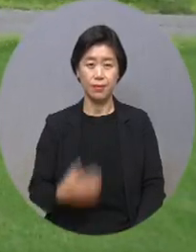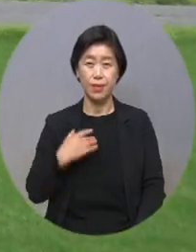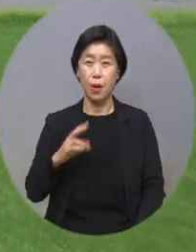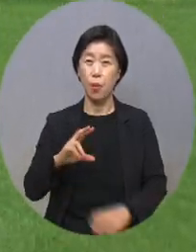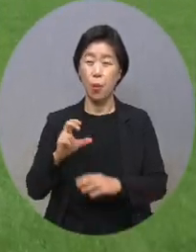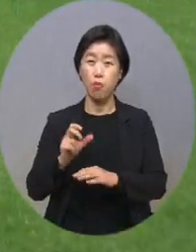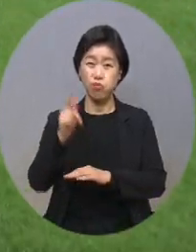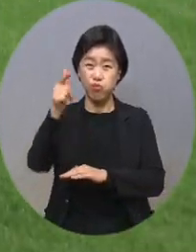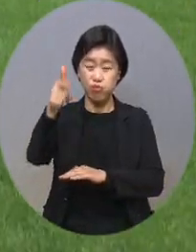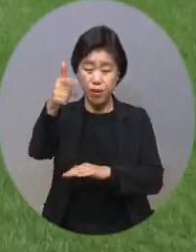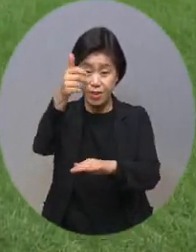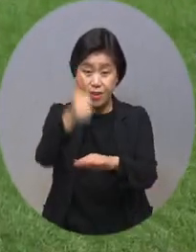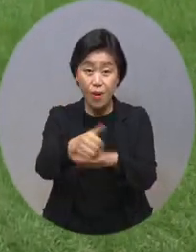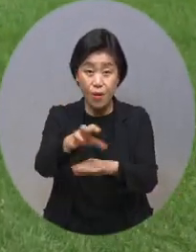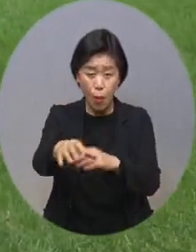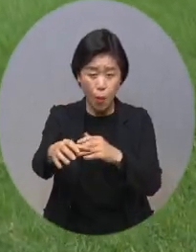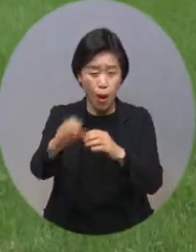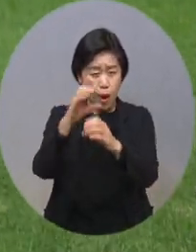돼요.